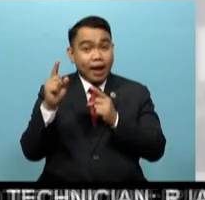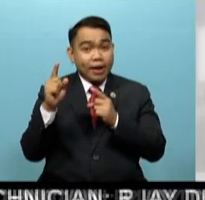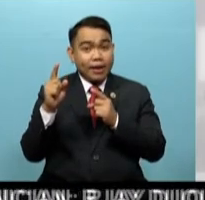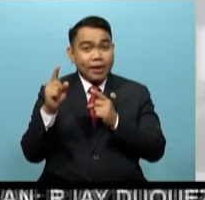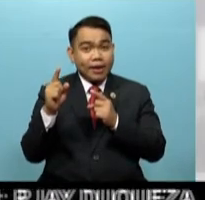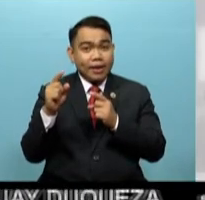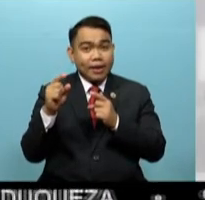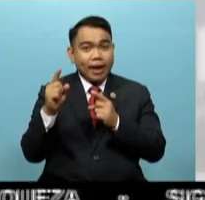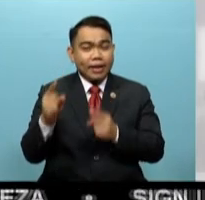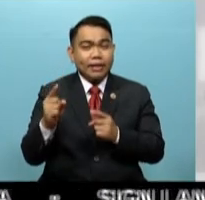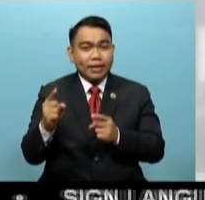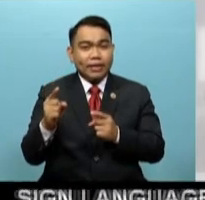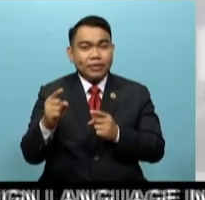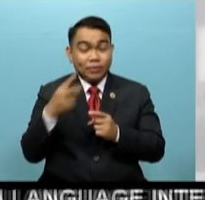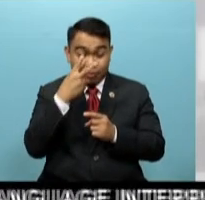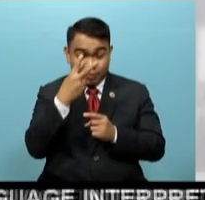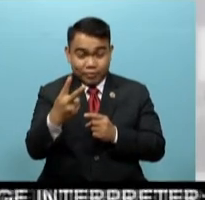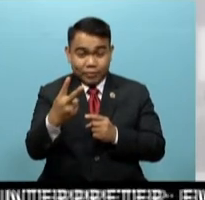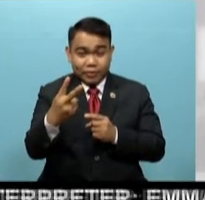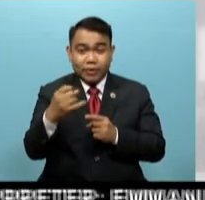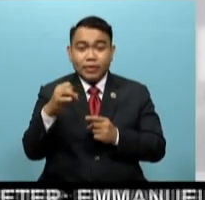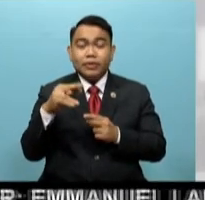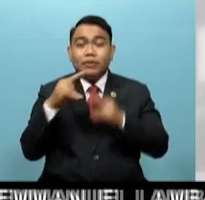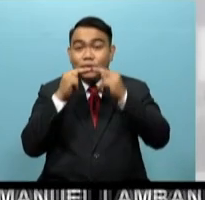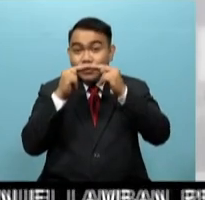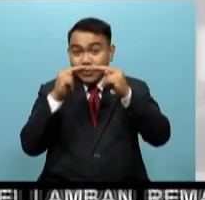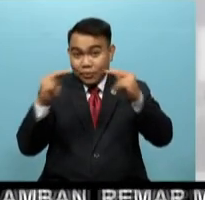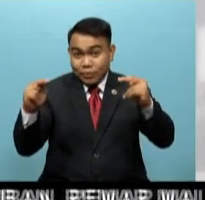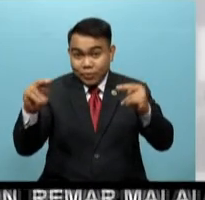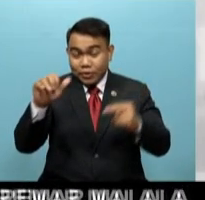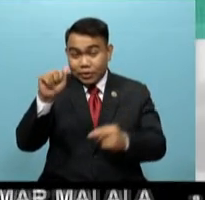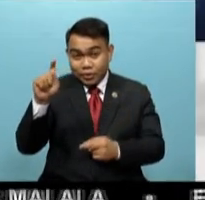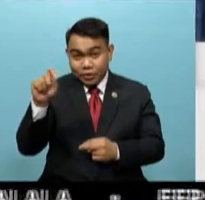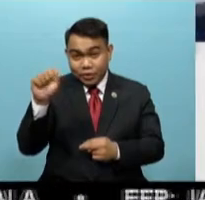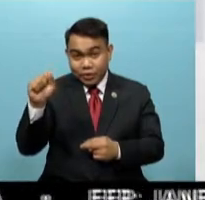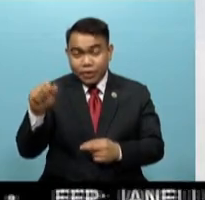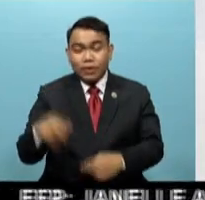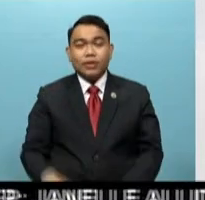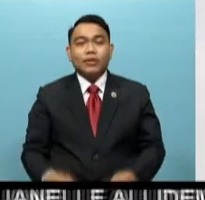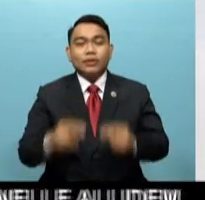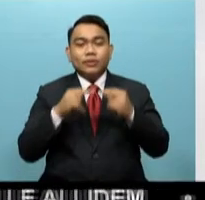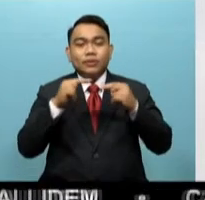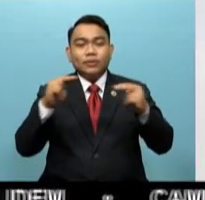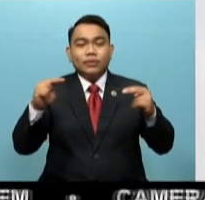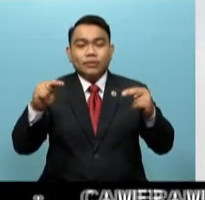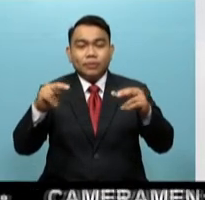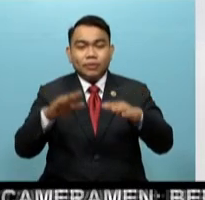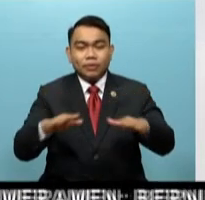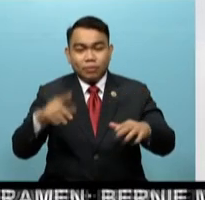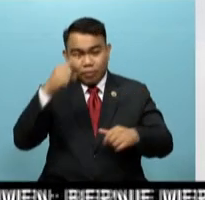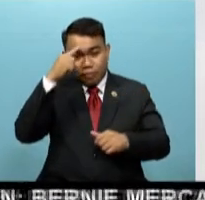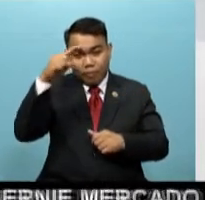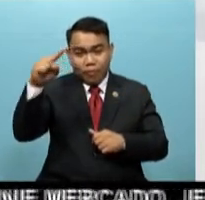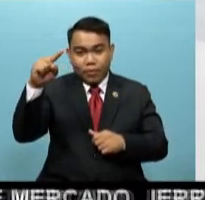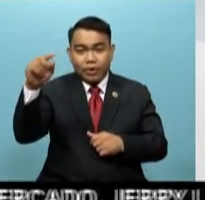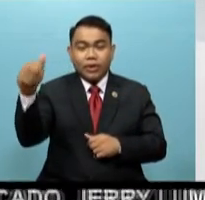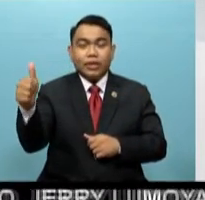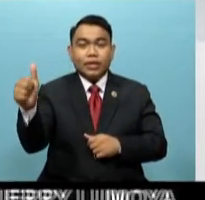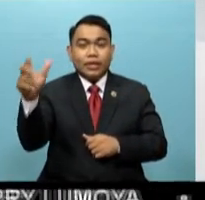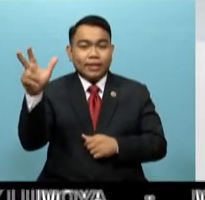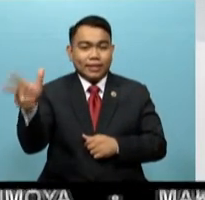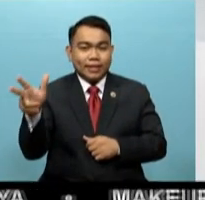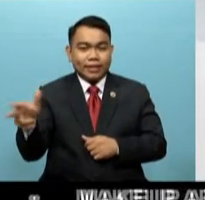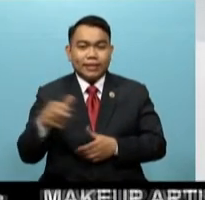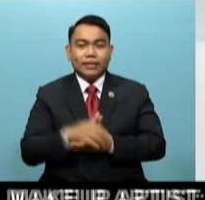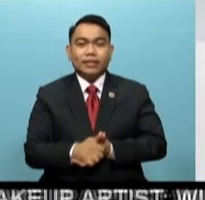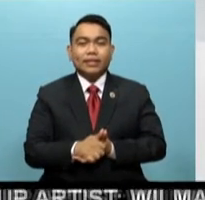mga programa ng Iglesia ni Cristo News tuwing Sabado. Iglesia ni Cristo News Junior tuwing alas 10:30 ng umaga, Maayong